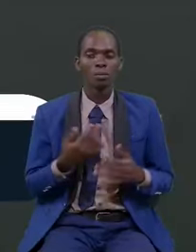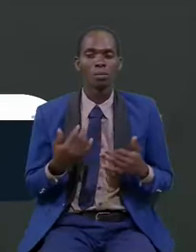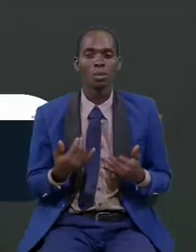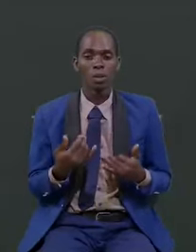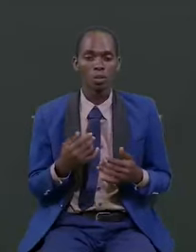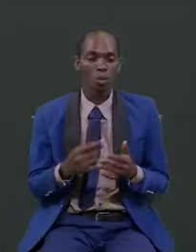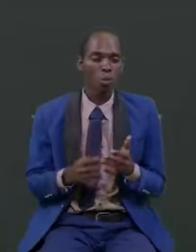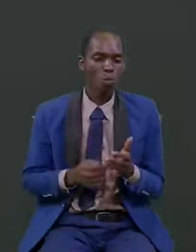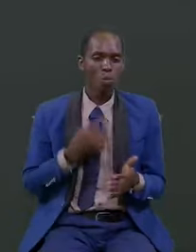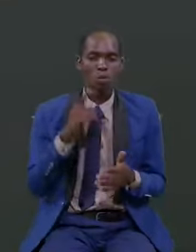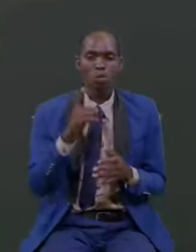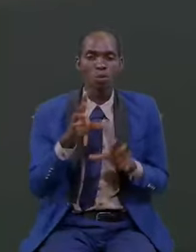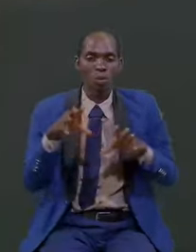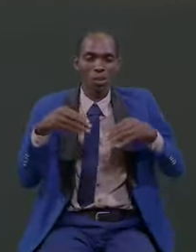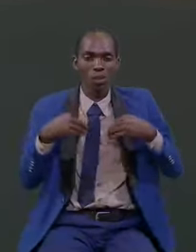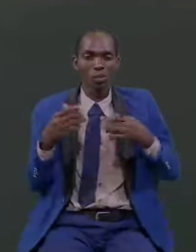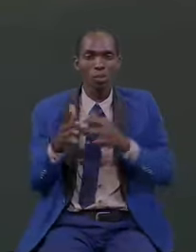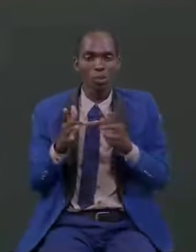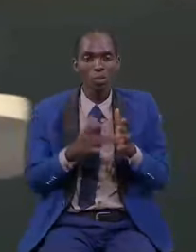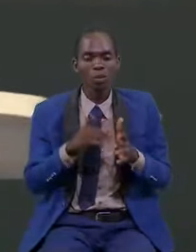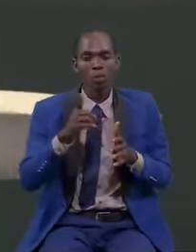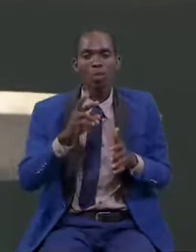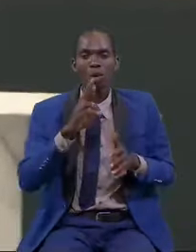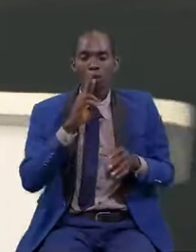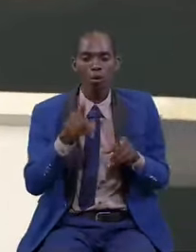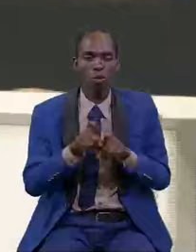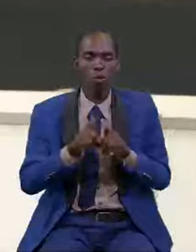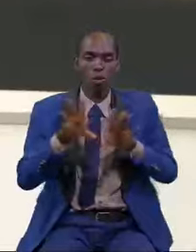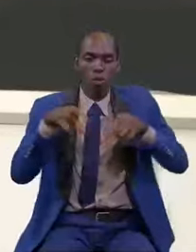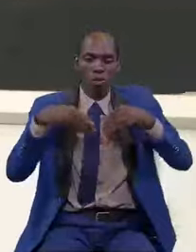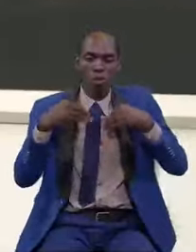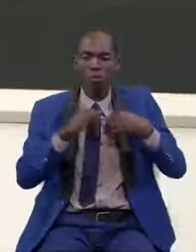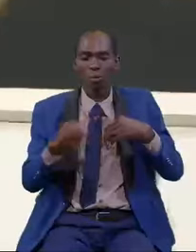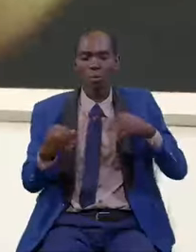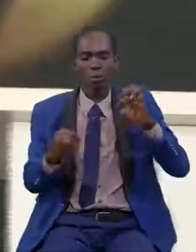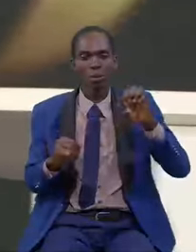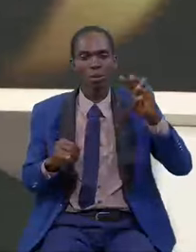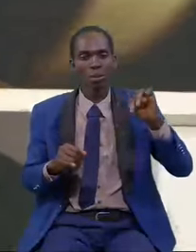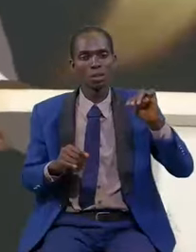Dès que vous recevez Jésus, vous recevez Emmanuel,